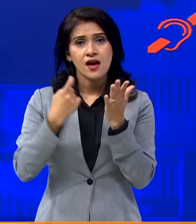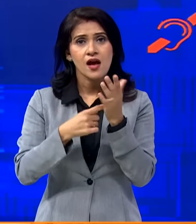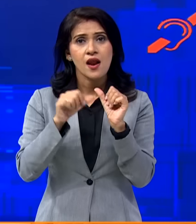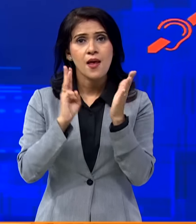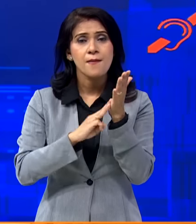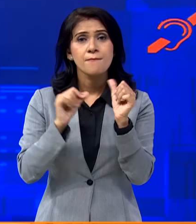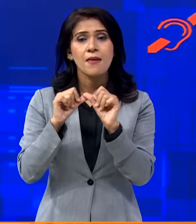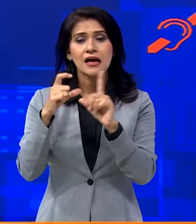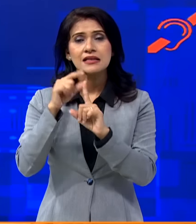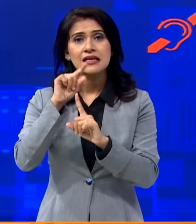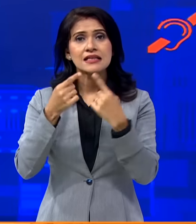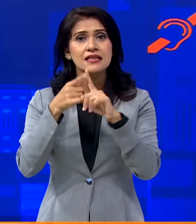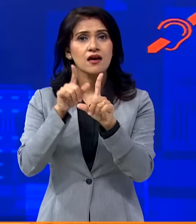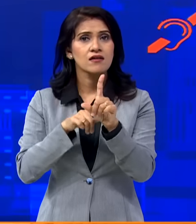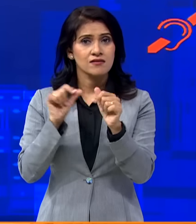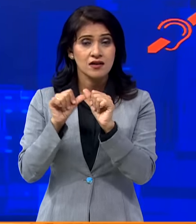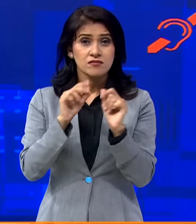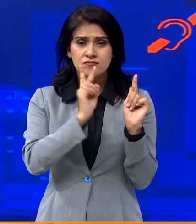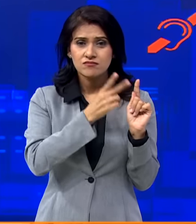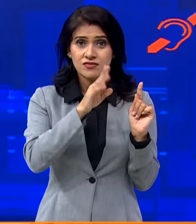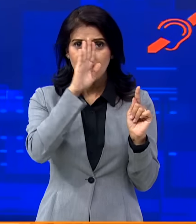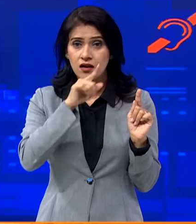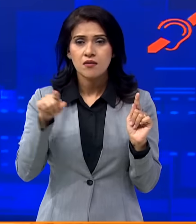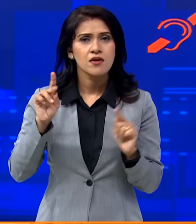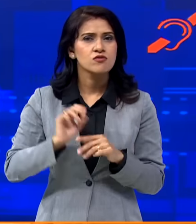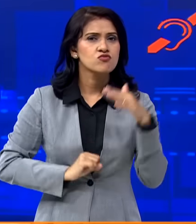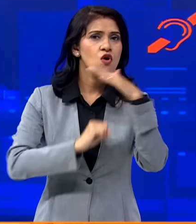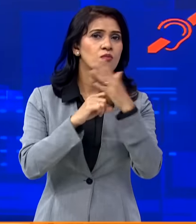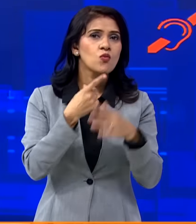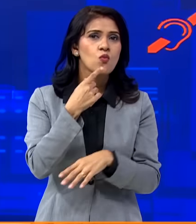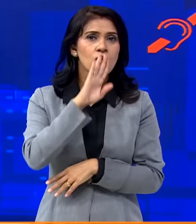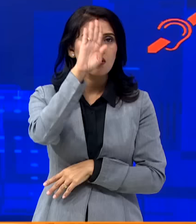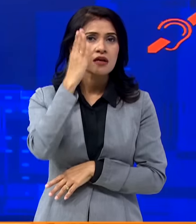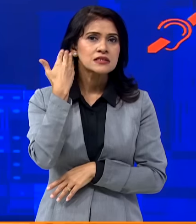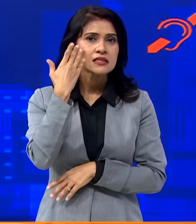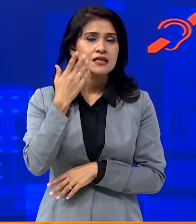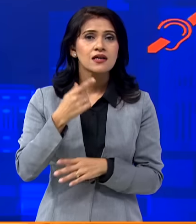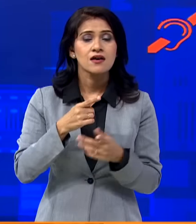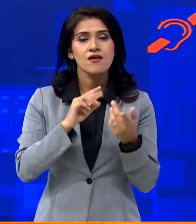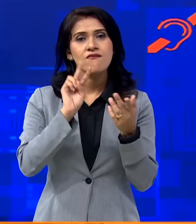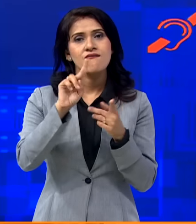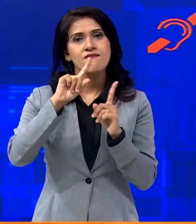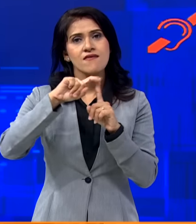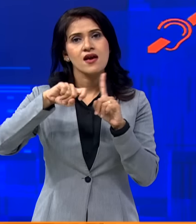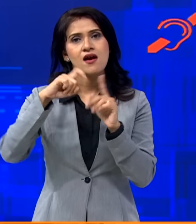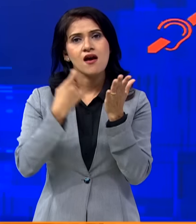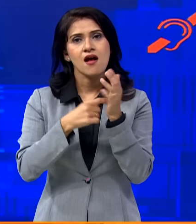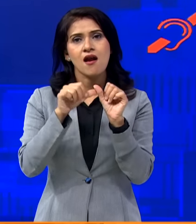है इसी तरह भारत में प्रधानमंत्री के रूप में नरेंद्र मोदी की तुलना नहीं की जा